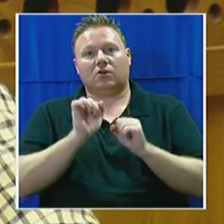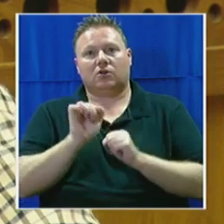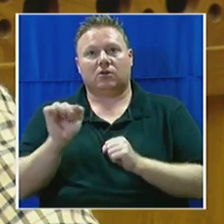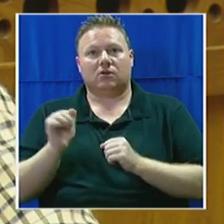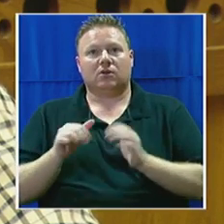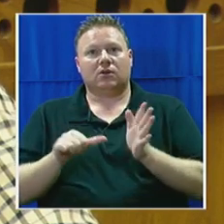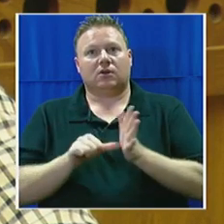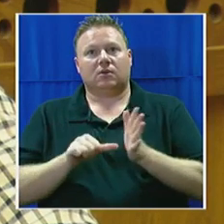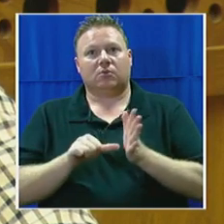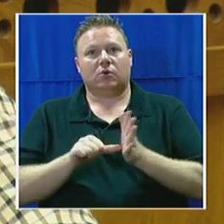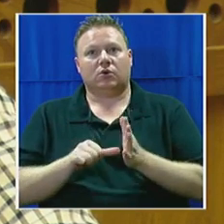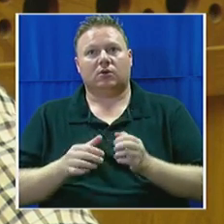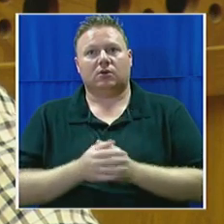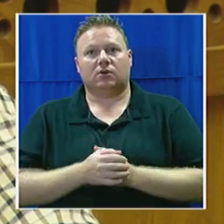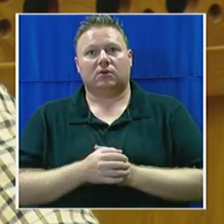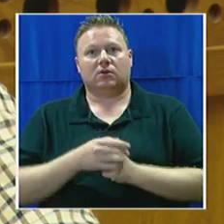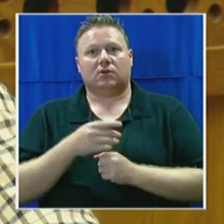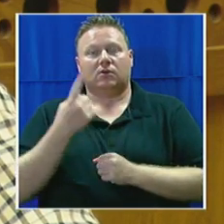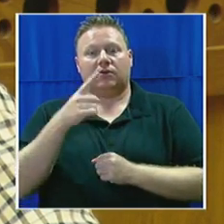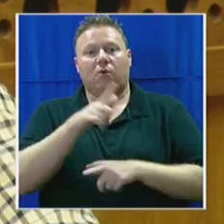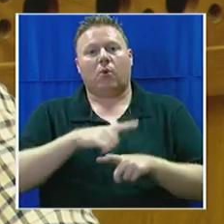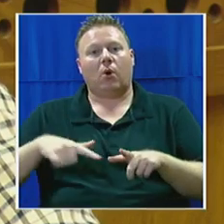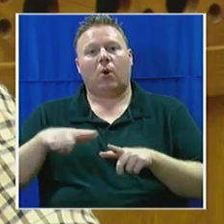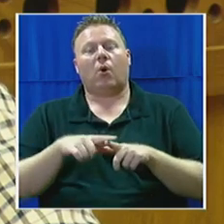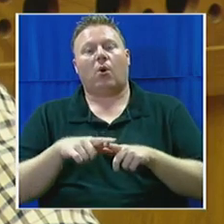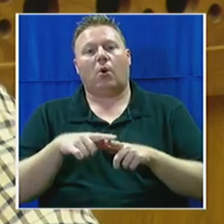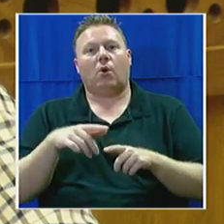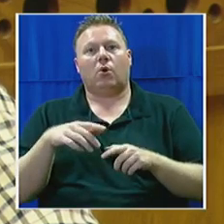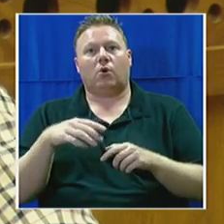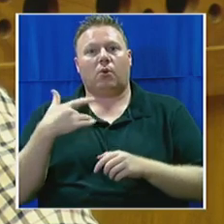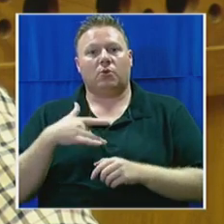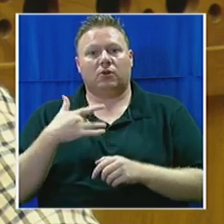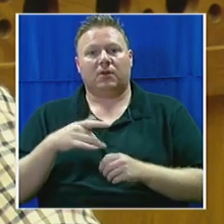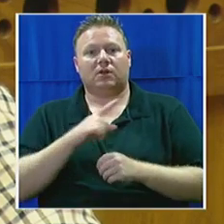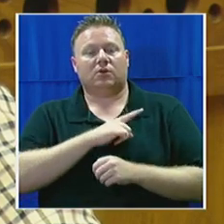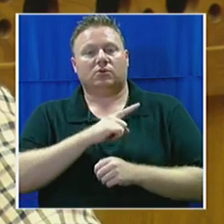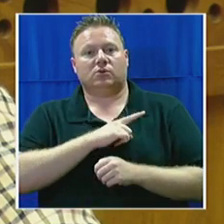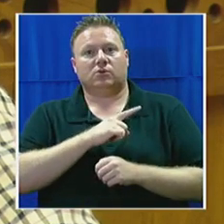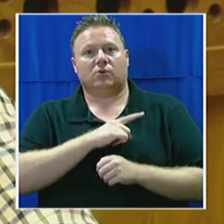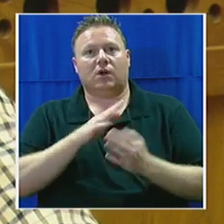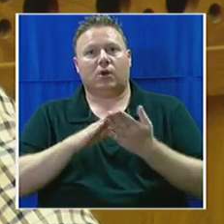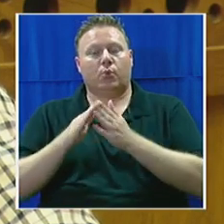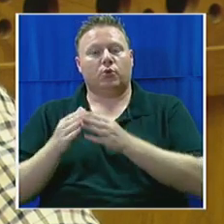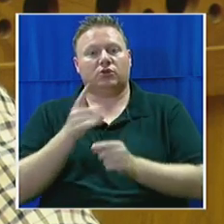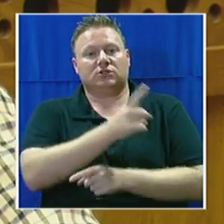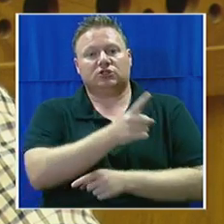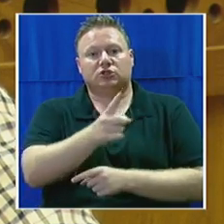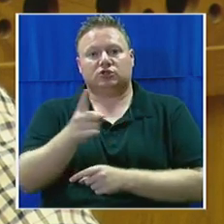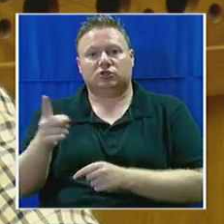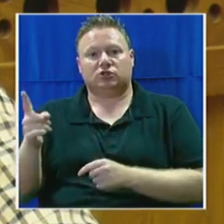ileyo miphakathi siqonda kangcono isimo